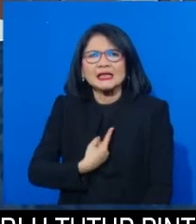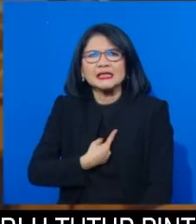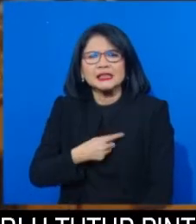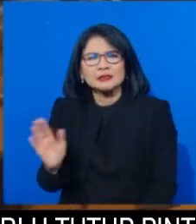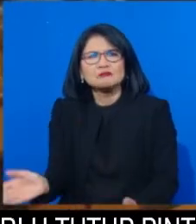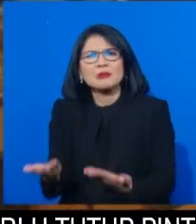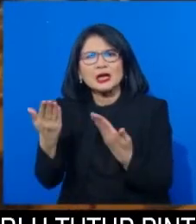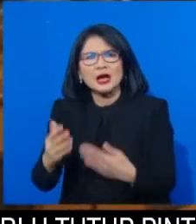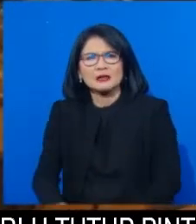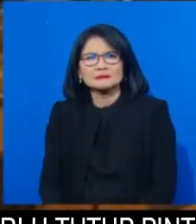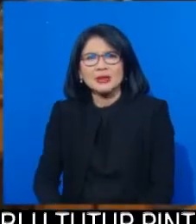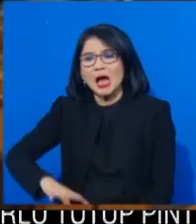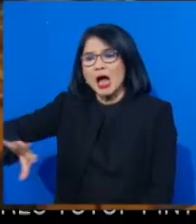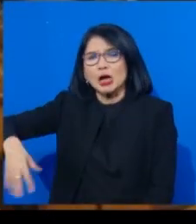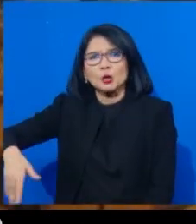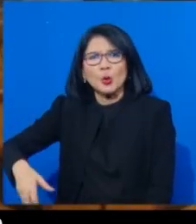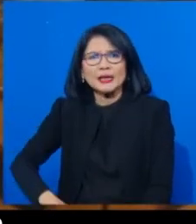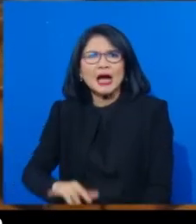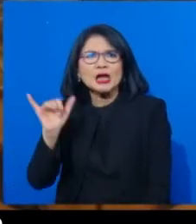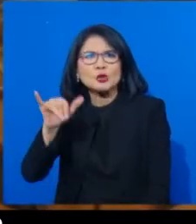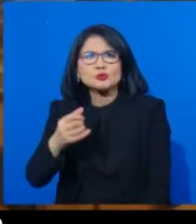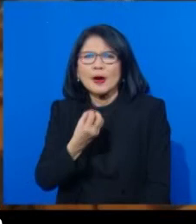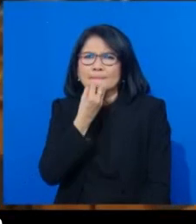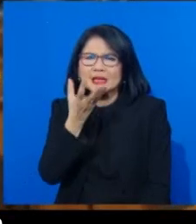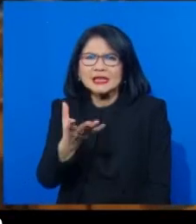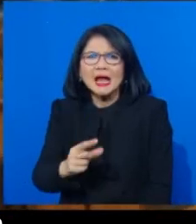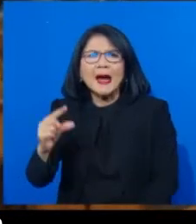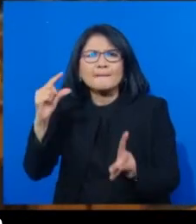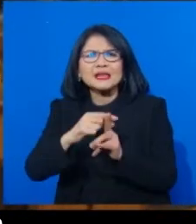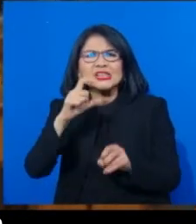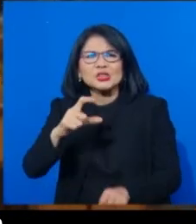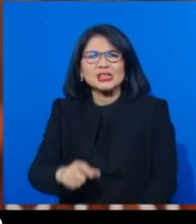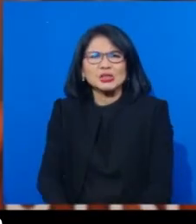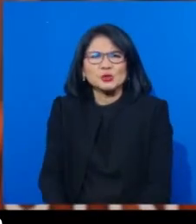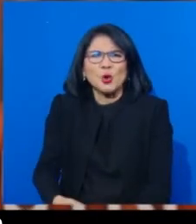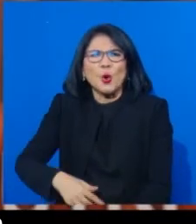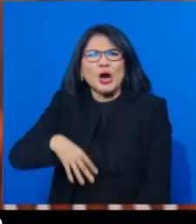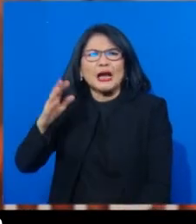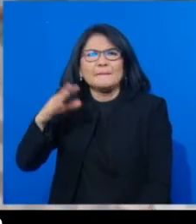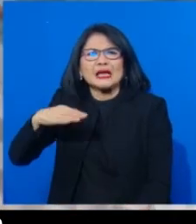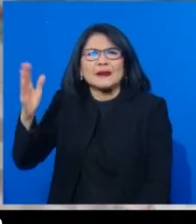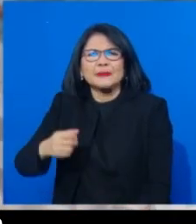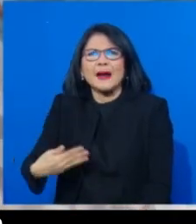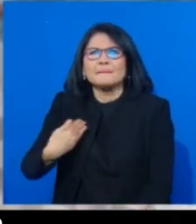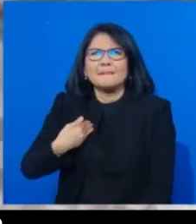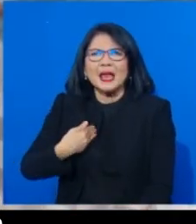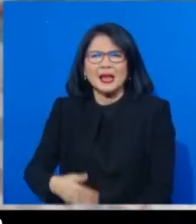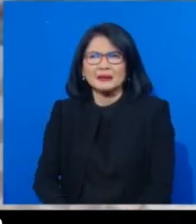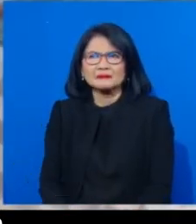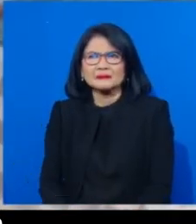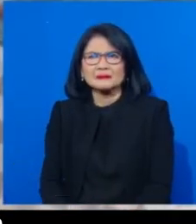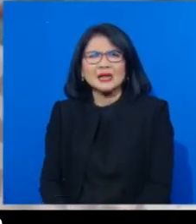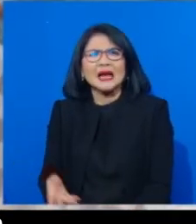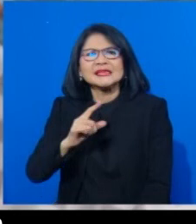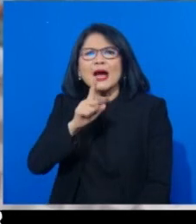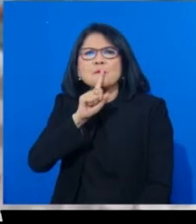dipulihkan. Keluarga mendiang Yosua Huta Barat menganggap Putri Chandrawati berlebihan membela diri. Jangan hanya memfitnah-fitnah